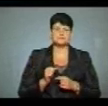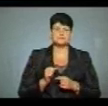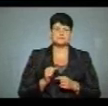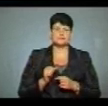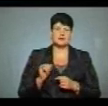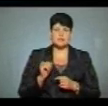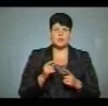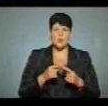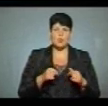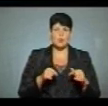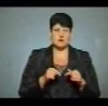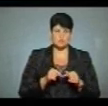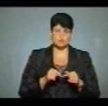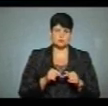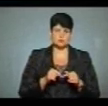і органу